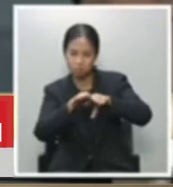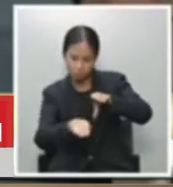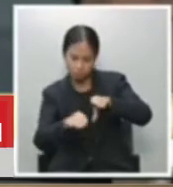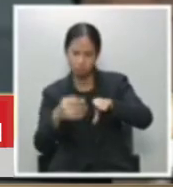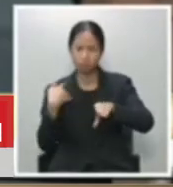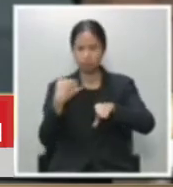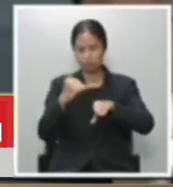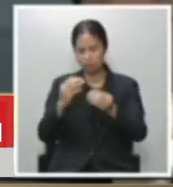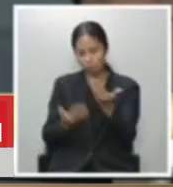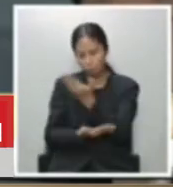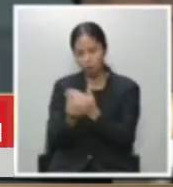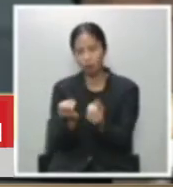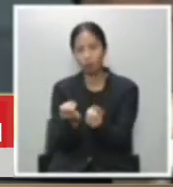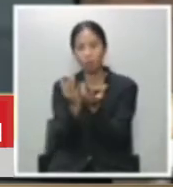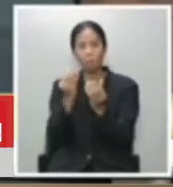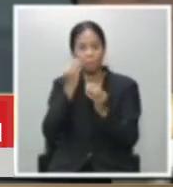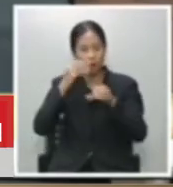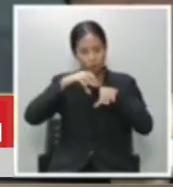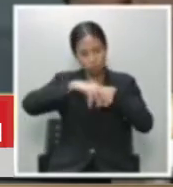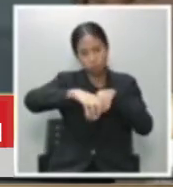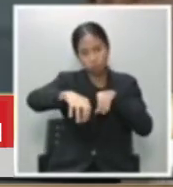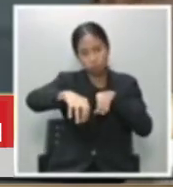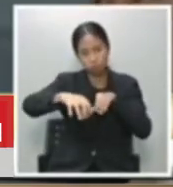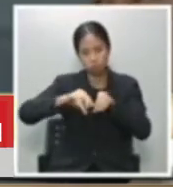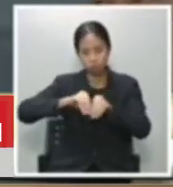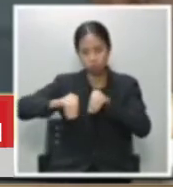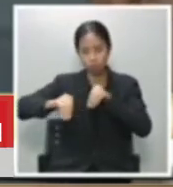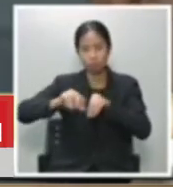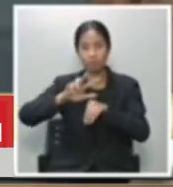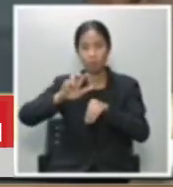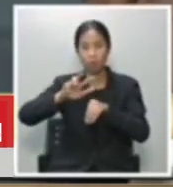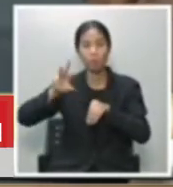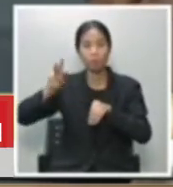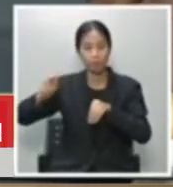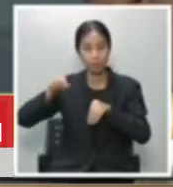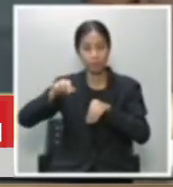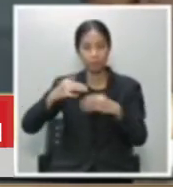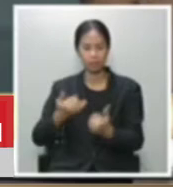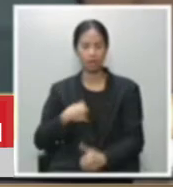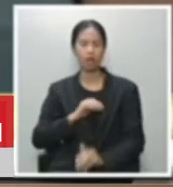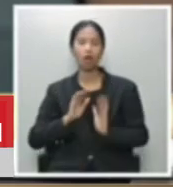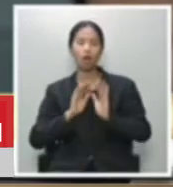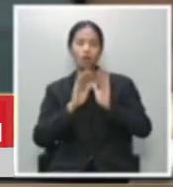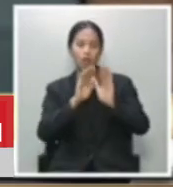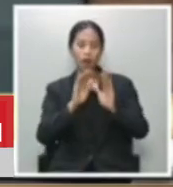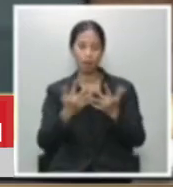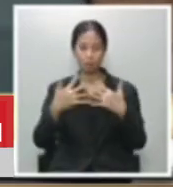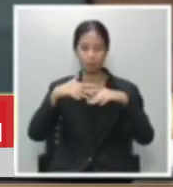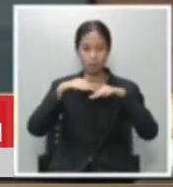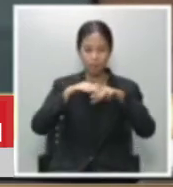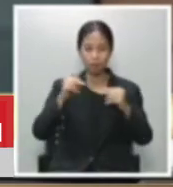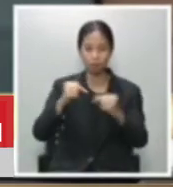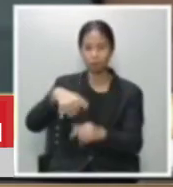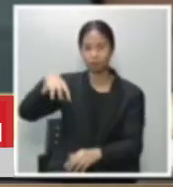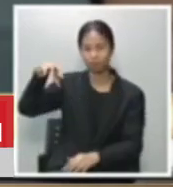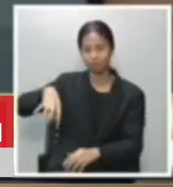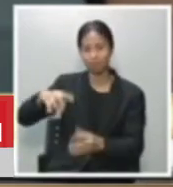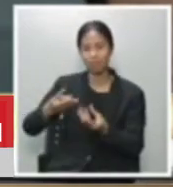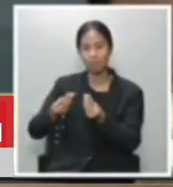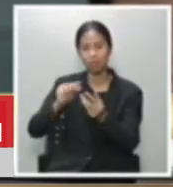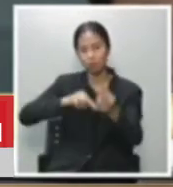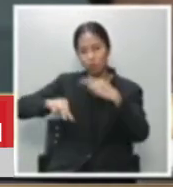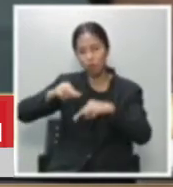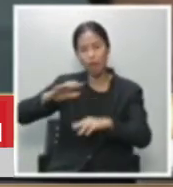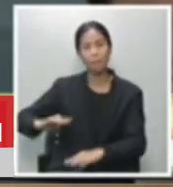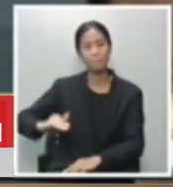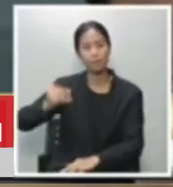พี่น้องประชาชนระยะทางประมาณ300เมตรจึงขอความกรุณาท่านประธานได้ประสานไปยังกรมโยธาธิการและผังเมืองครับ